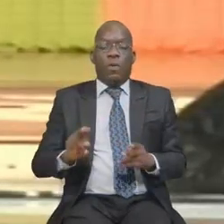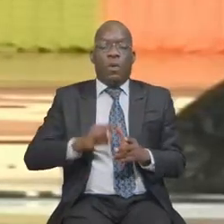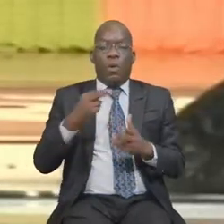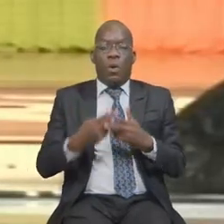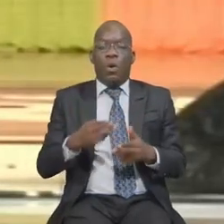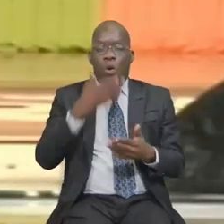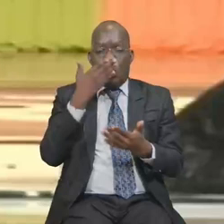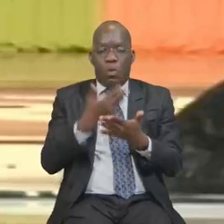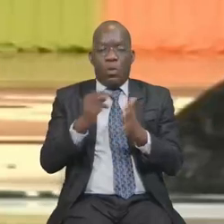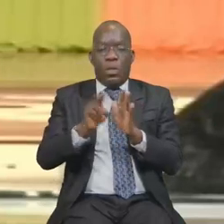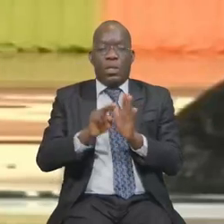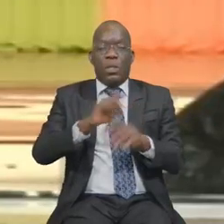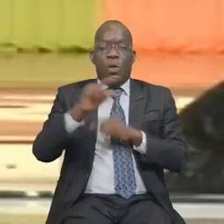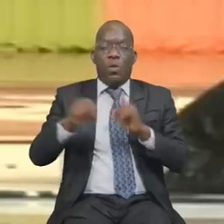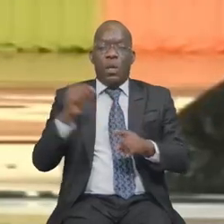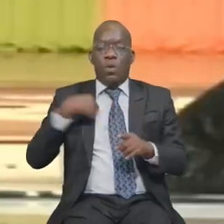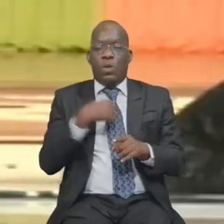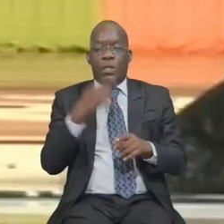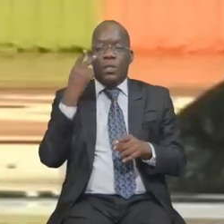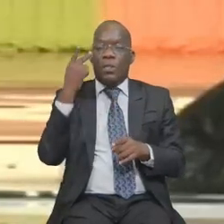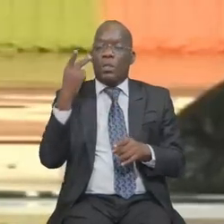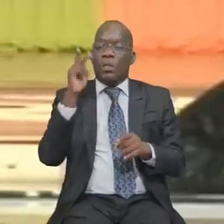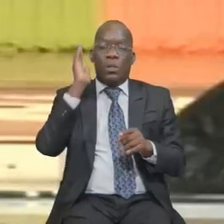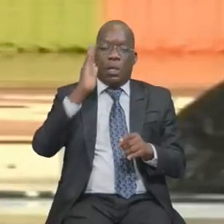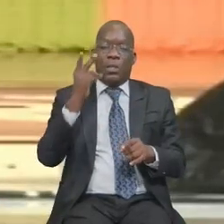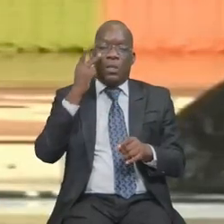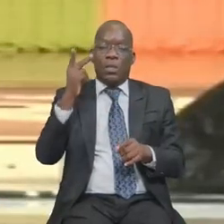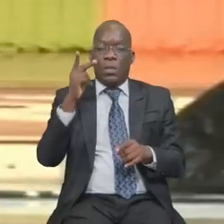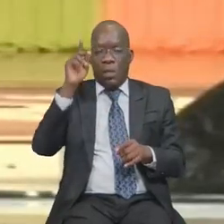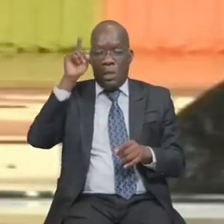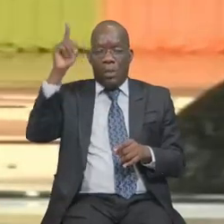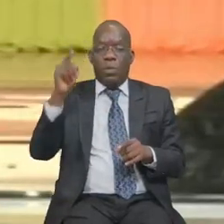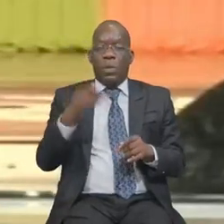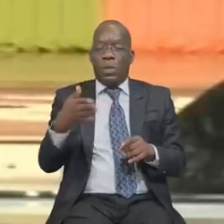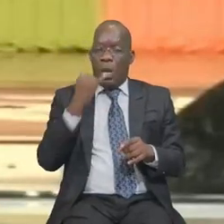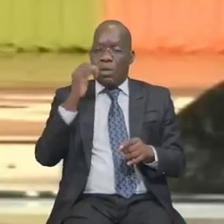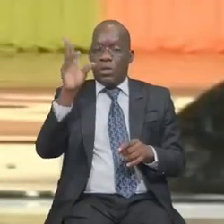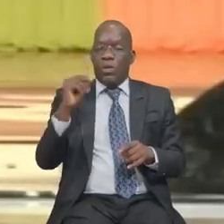n'avait rien pour nous plaire.